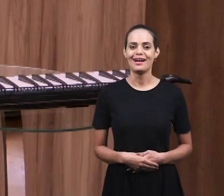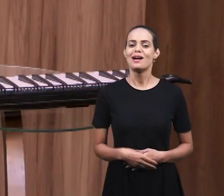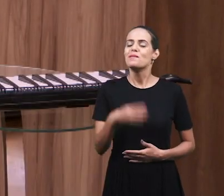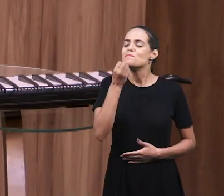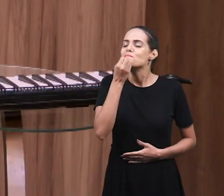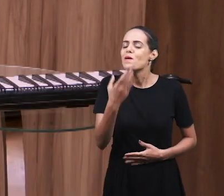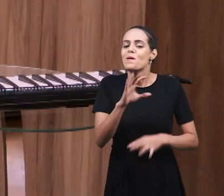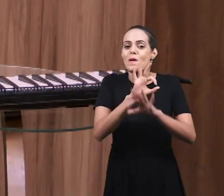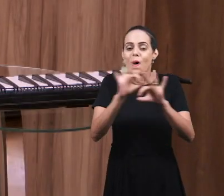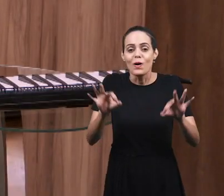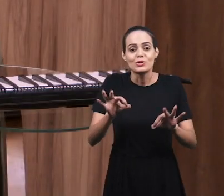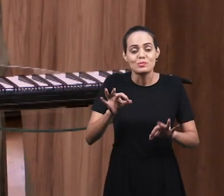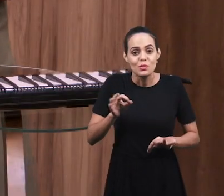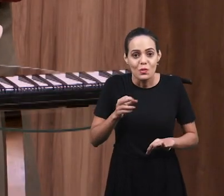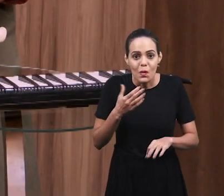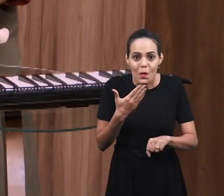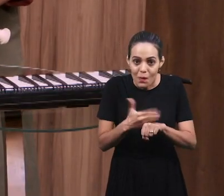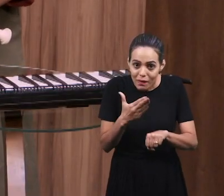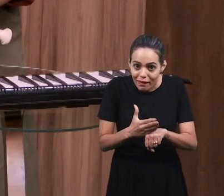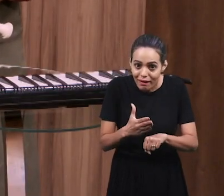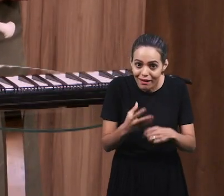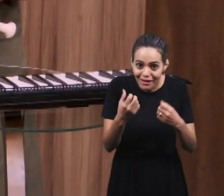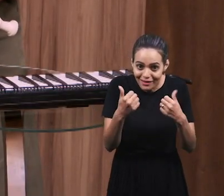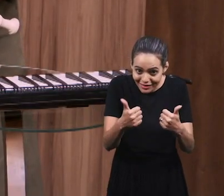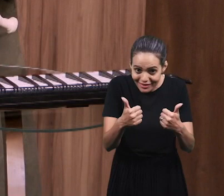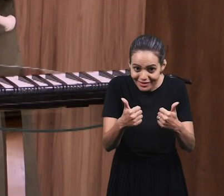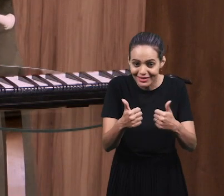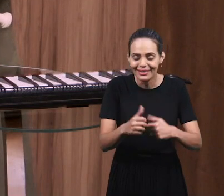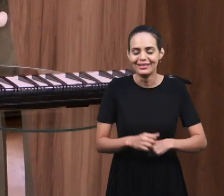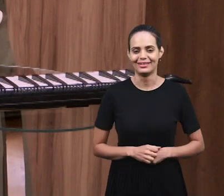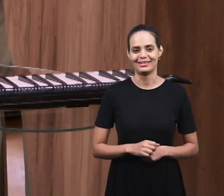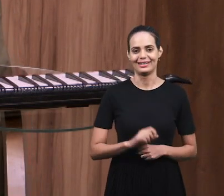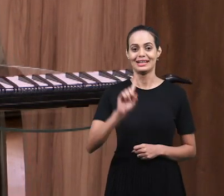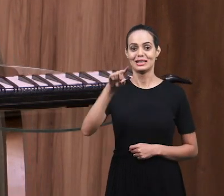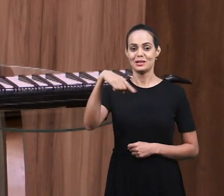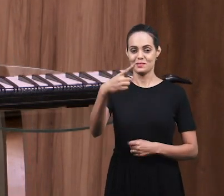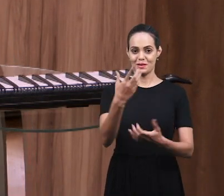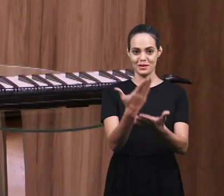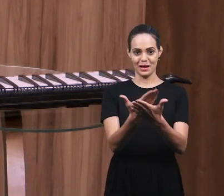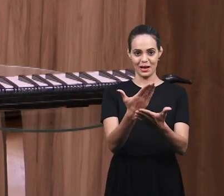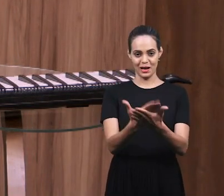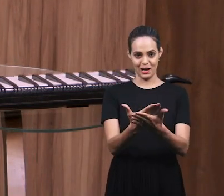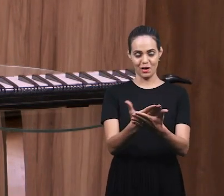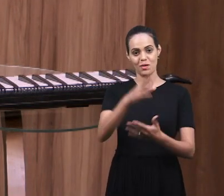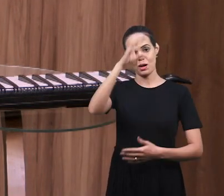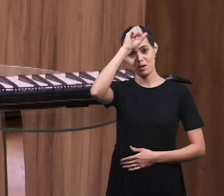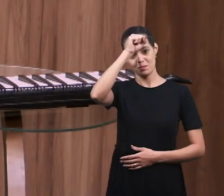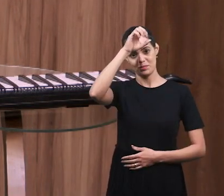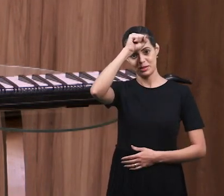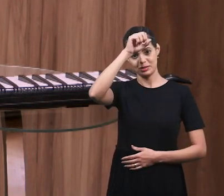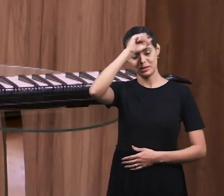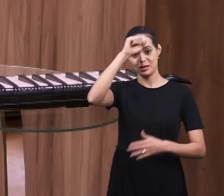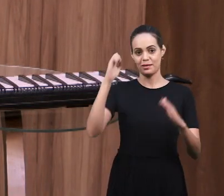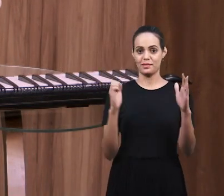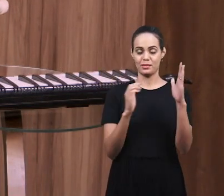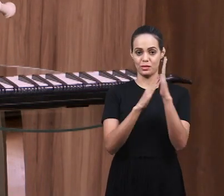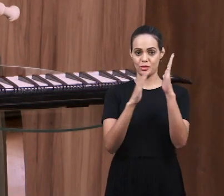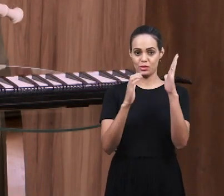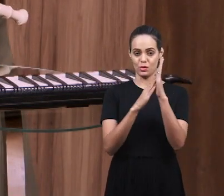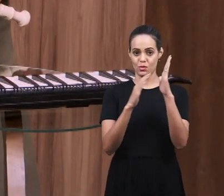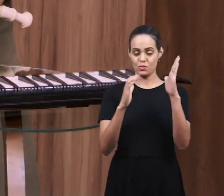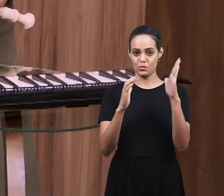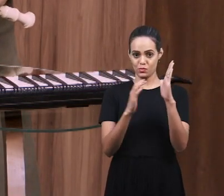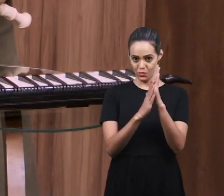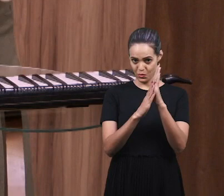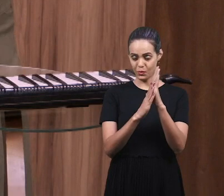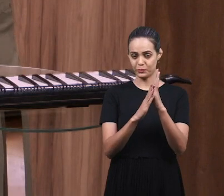Très bien. Continuez à vous entraîner. Amen. Dans la prochaine étude, nous allons apprendre ce chant en 2 instruments